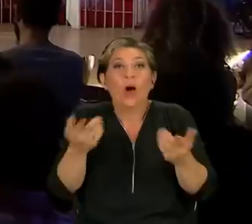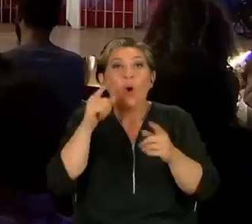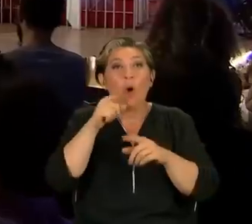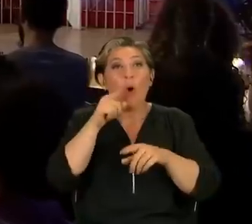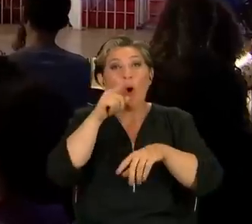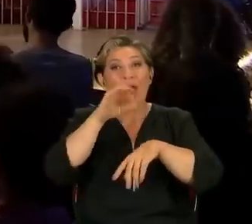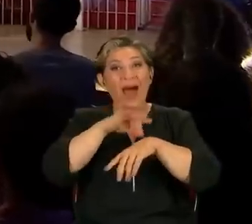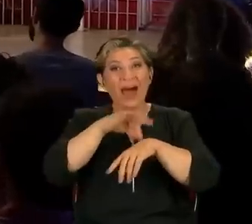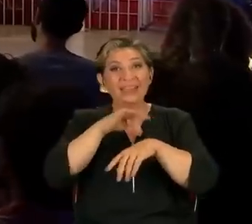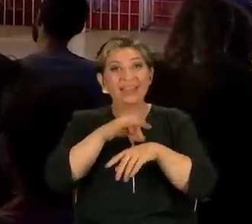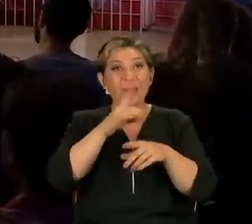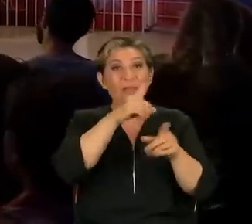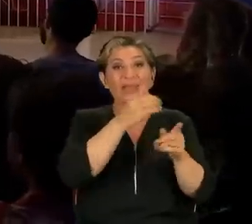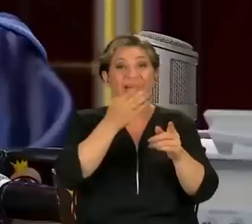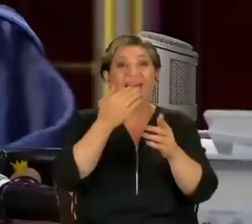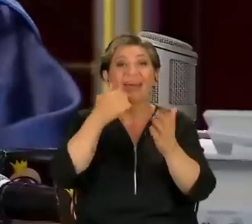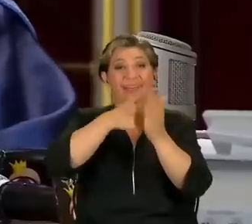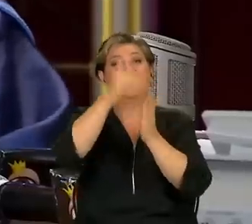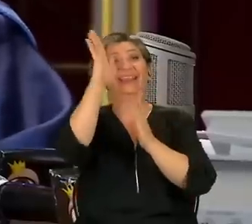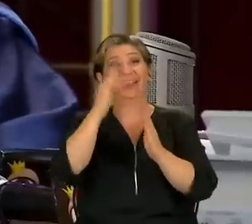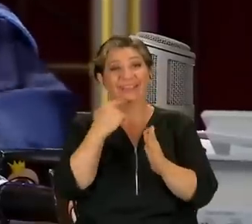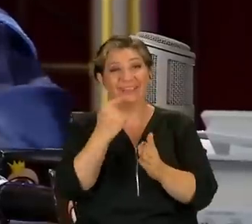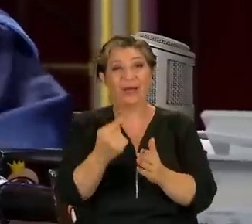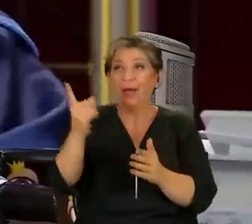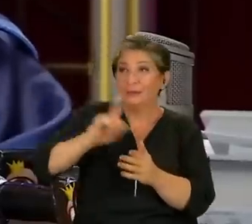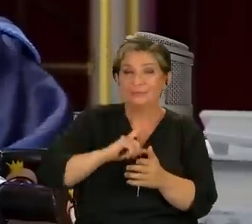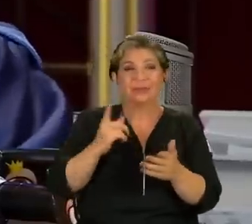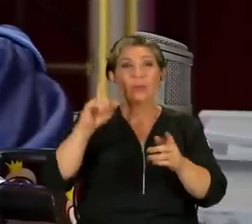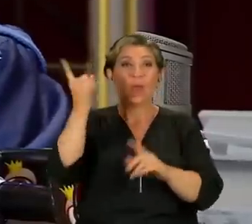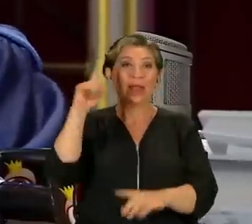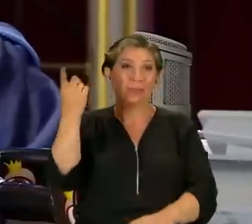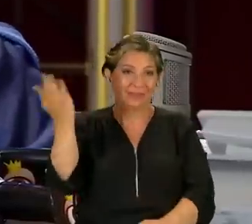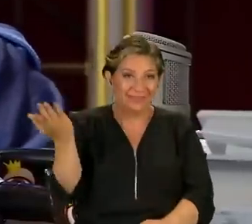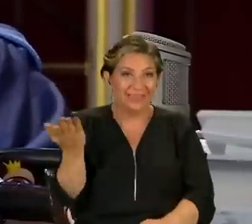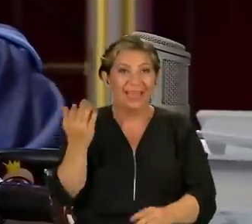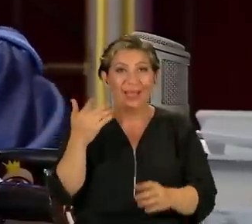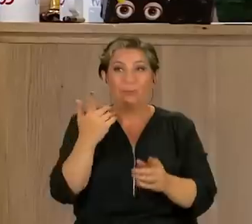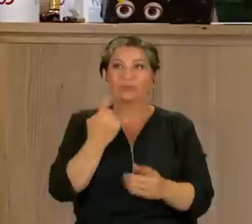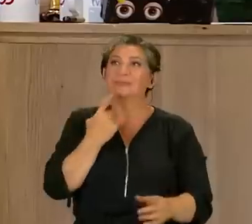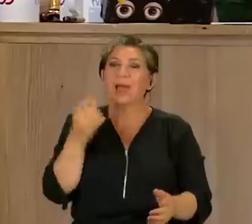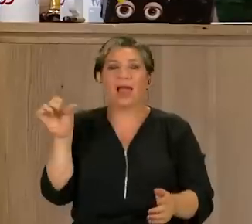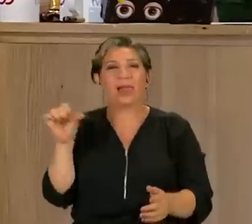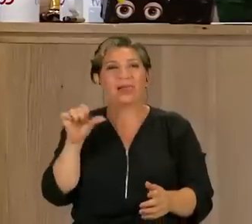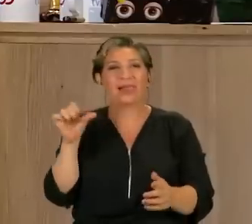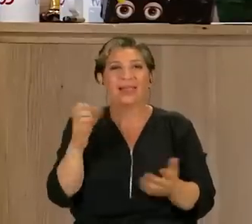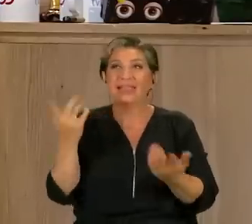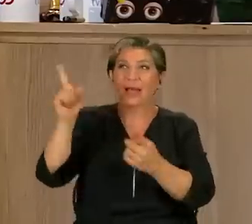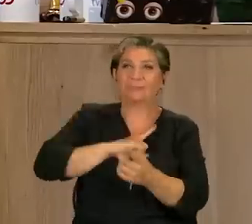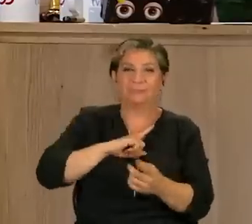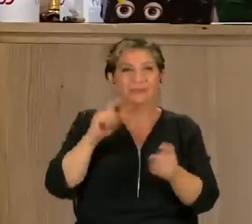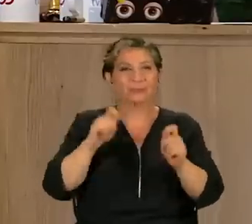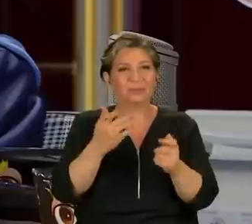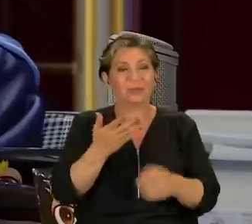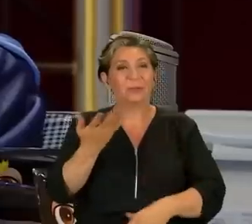Hani onu oradan ağzını bir sürt diyorlar. Sürtüyorsun. Ne yapacaksın? Daha hani müdahale de edemiyorsun. Tabii tabii ne derlerse